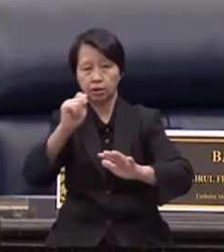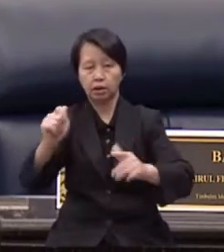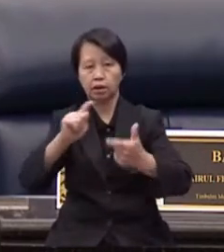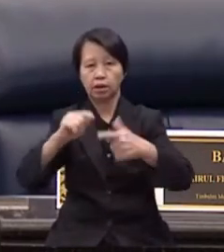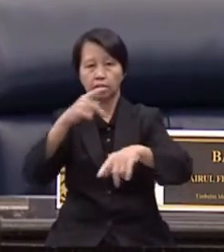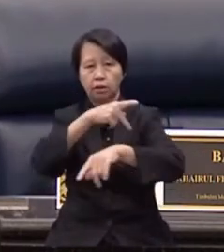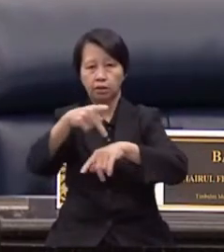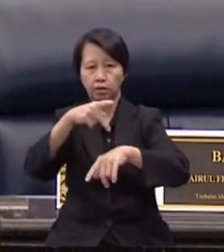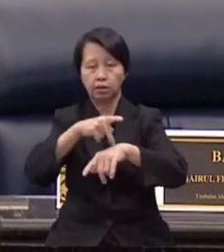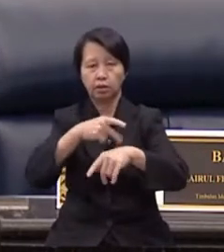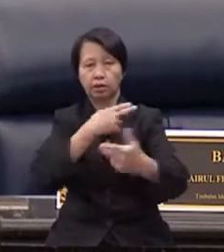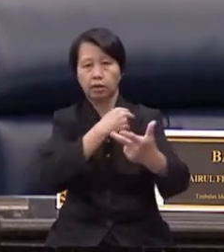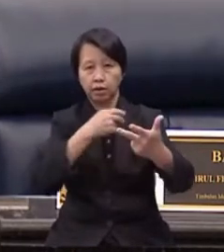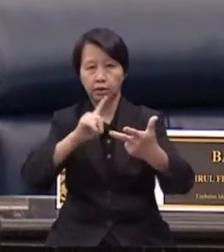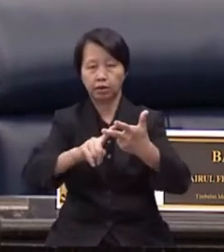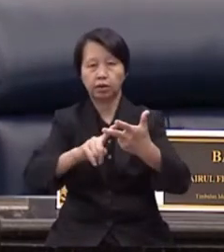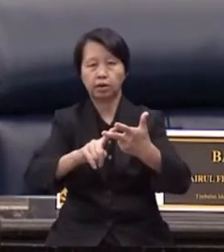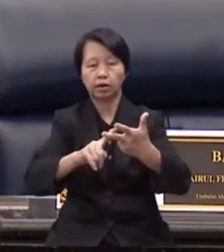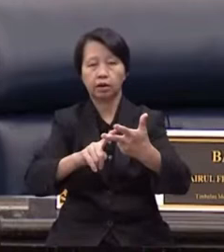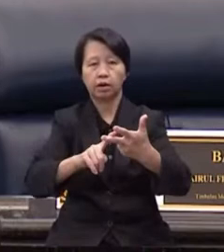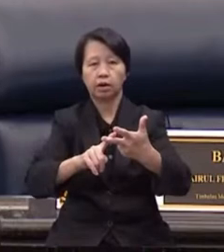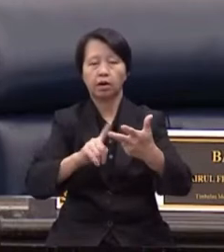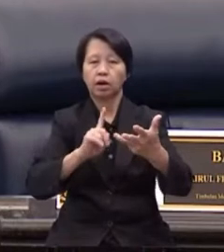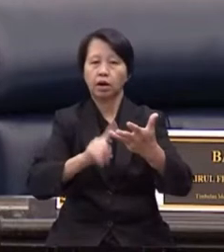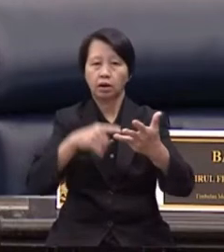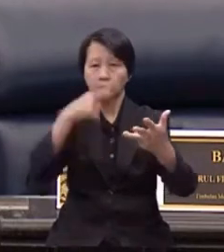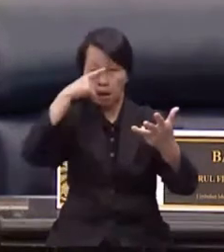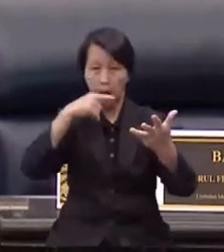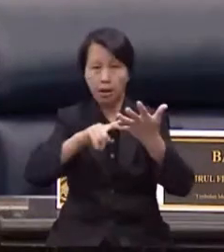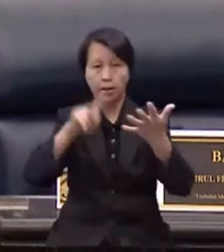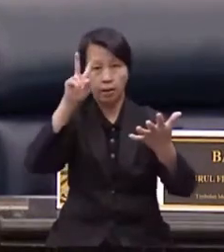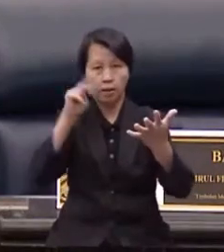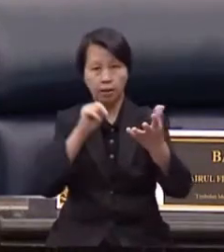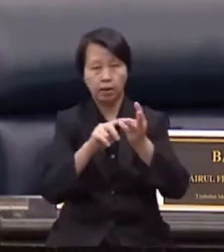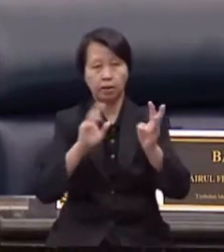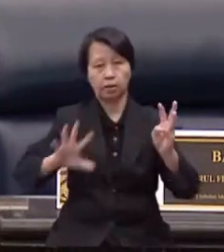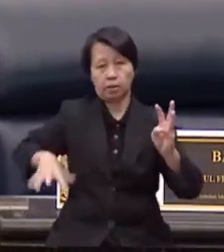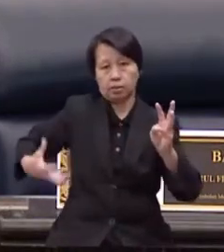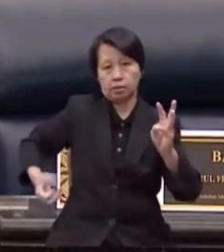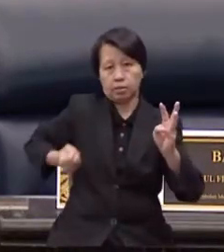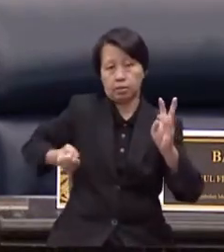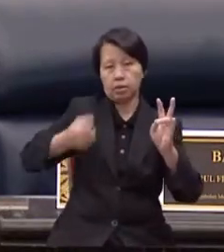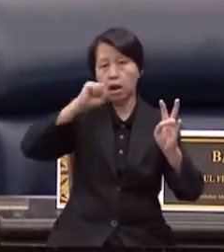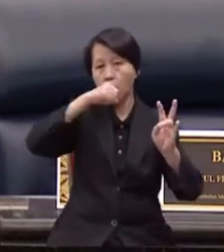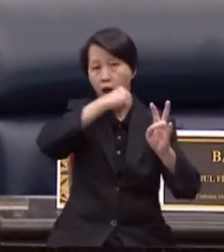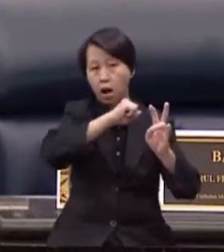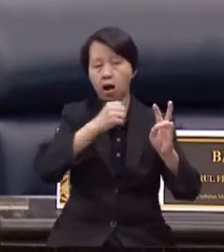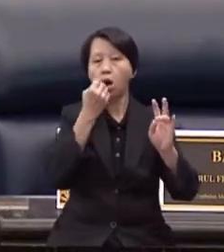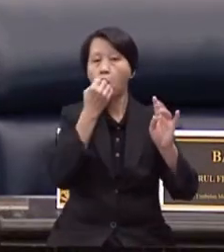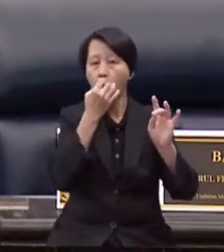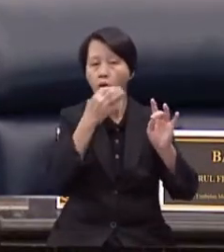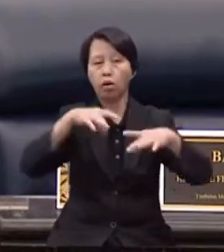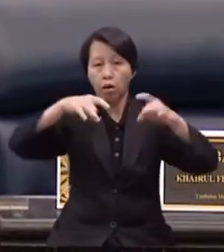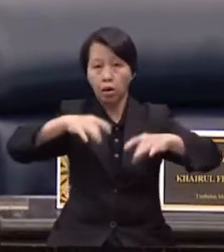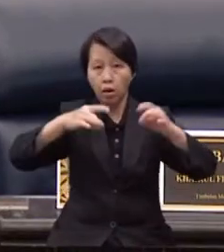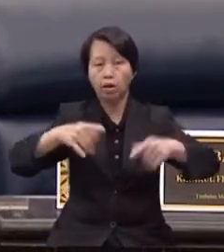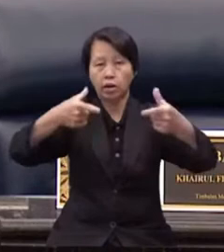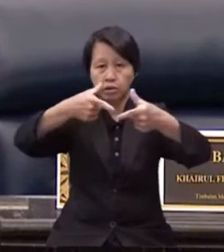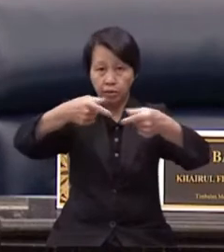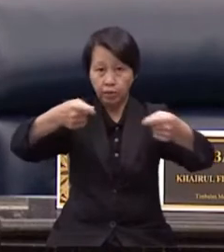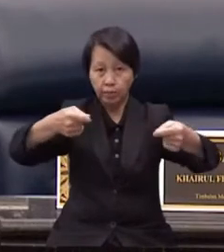Tenggara Filipina Indonesia Filipina Thailand Vietnam Cambodia Taiwan Hongkong